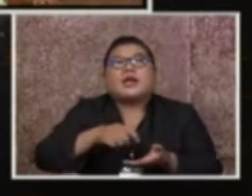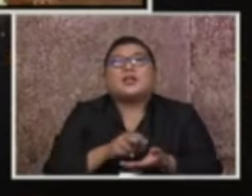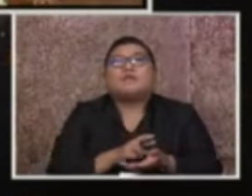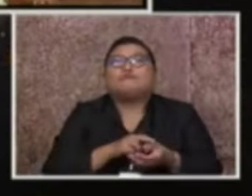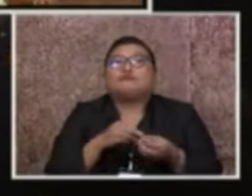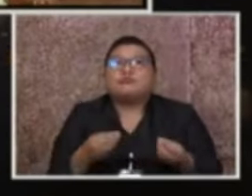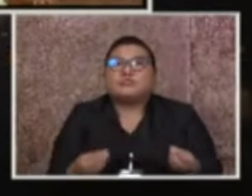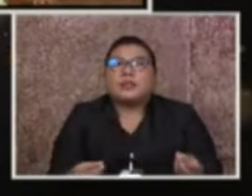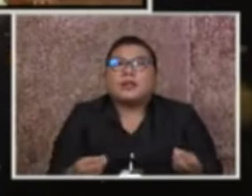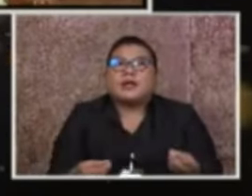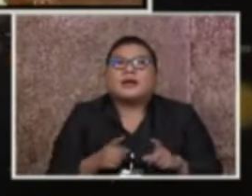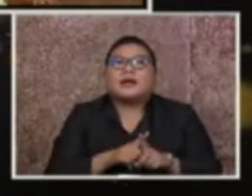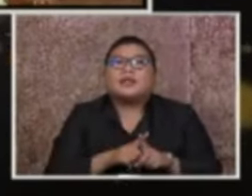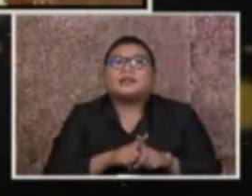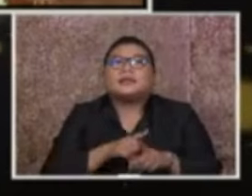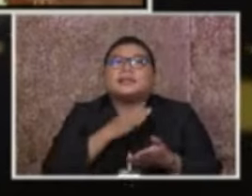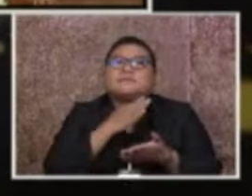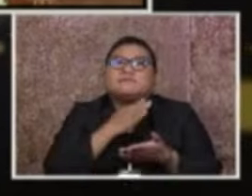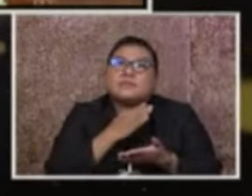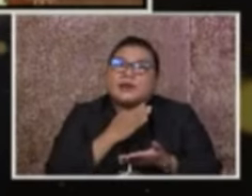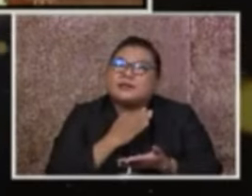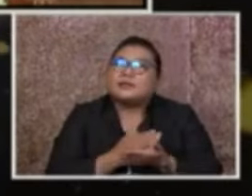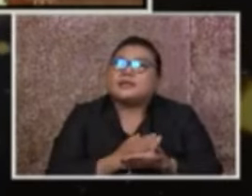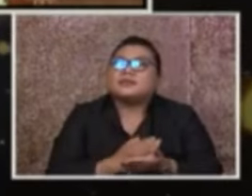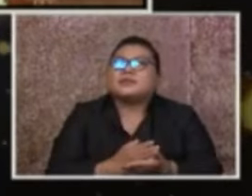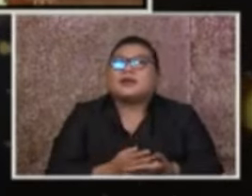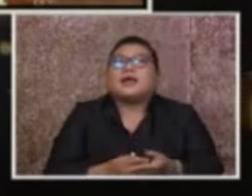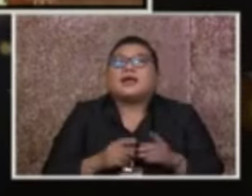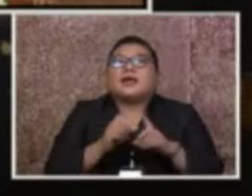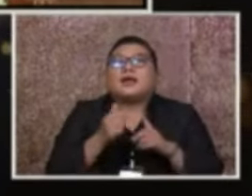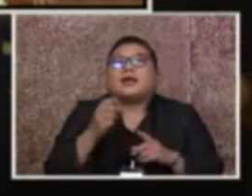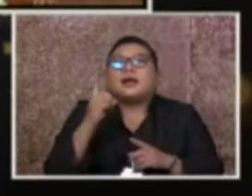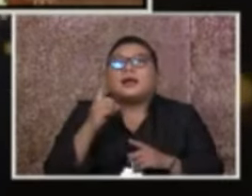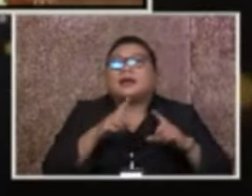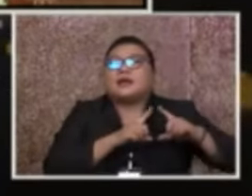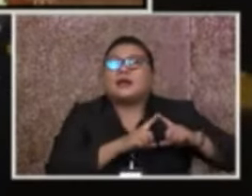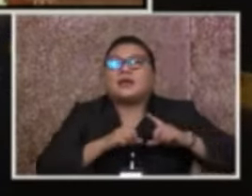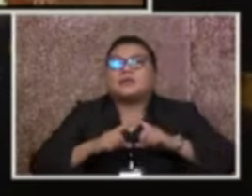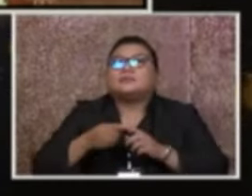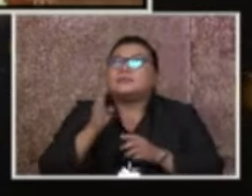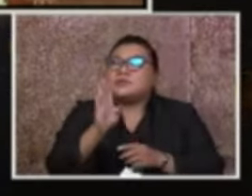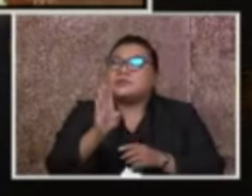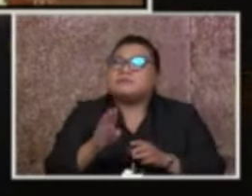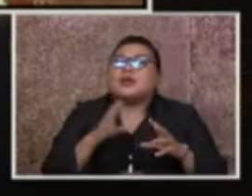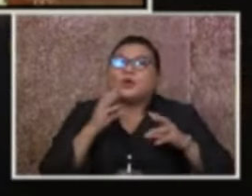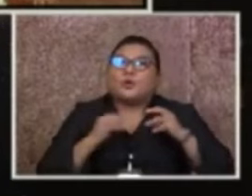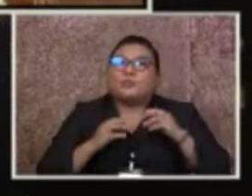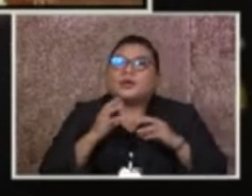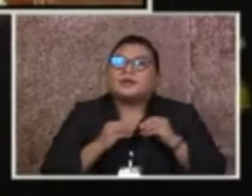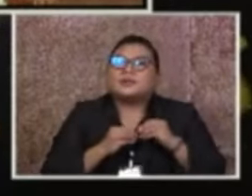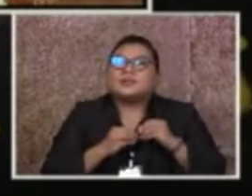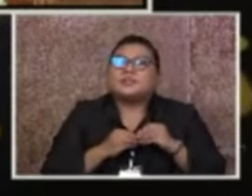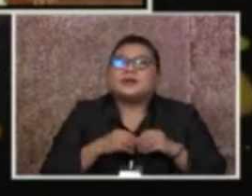karena keterbatasan dari anggaran di APBD Kabupaten Karangasem kembali Kami depan lakukan komunikasi intensif dengan